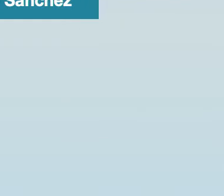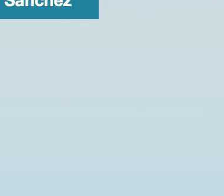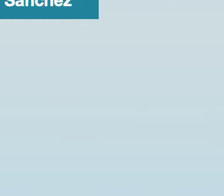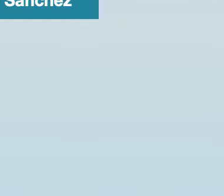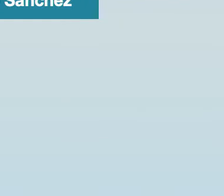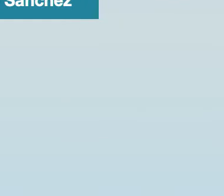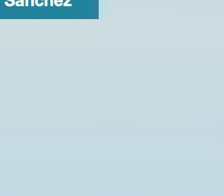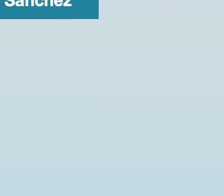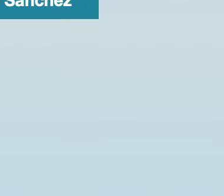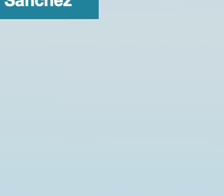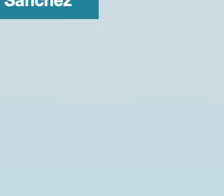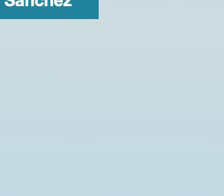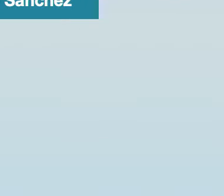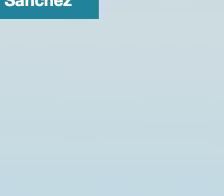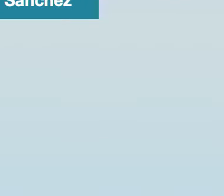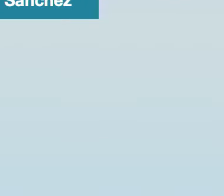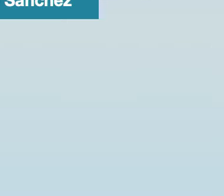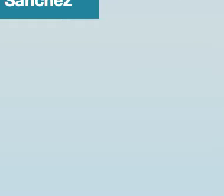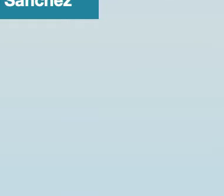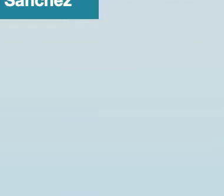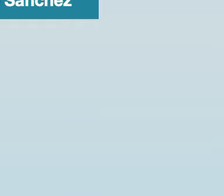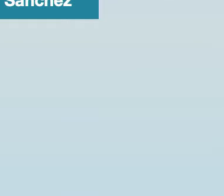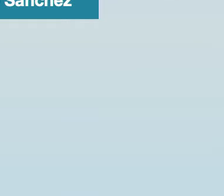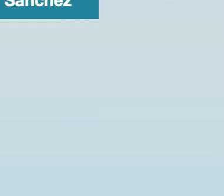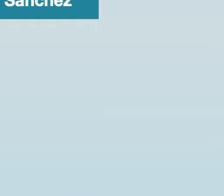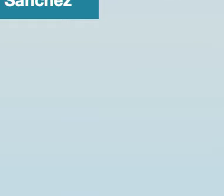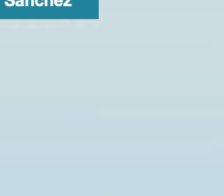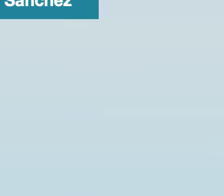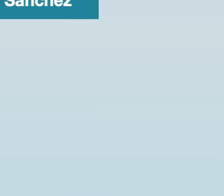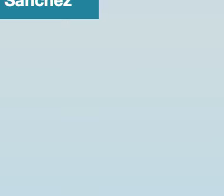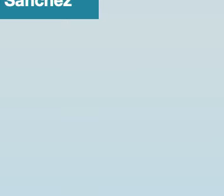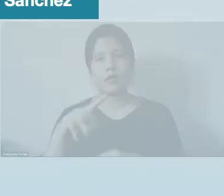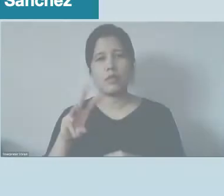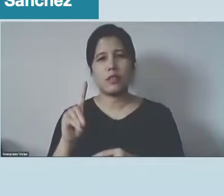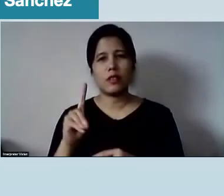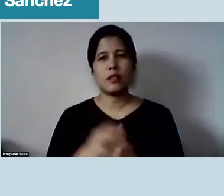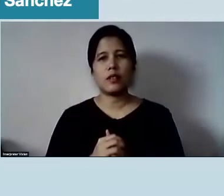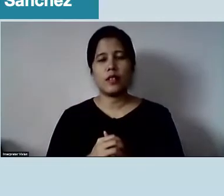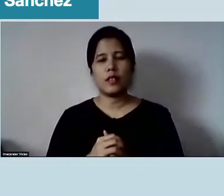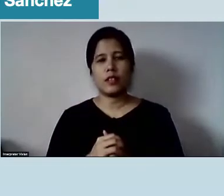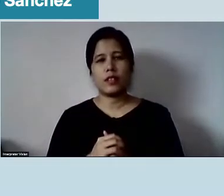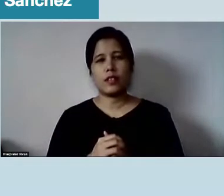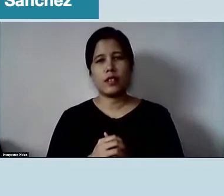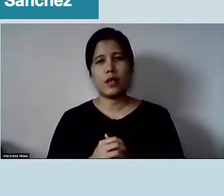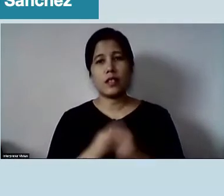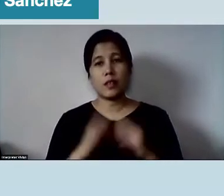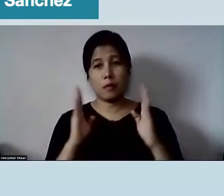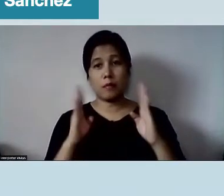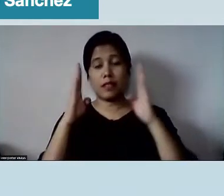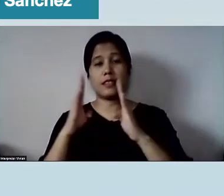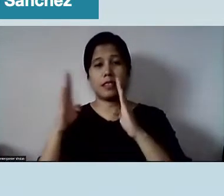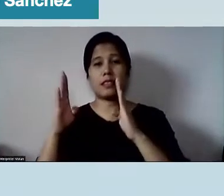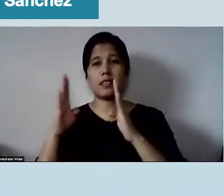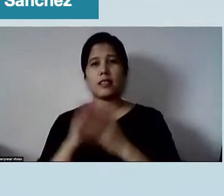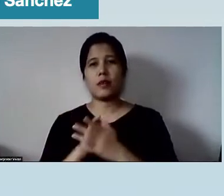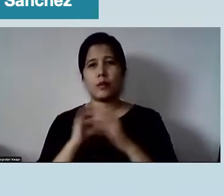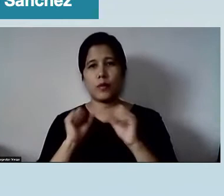kung saan man pwedeng puntahan ng PWD. Dyan sa mga walls ng ating mga building, no? Pwede niyong